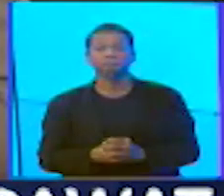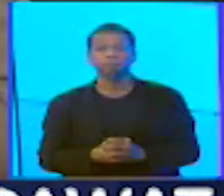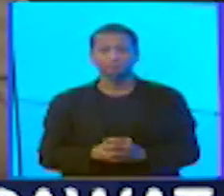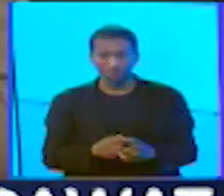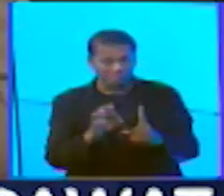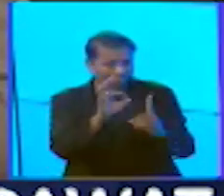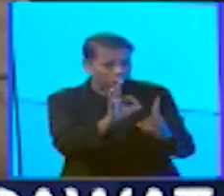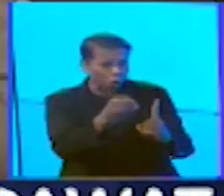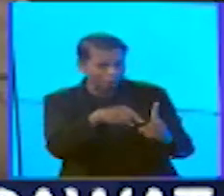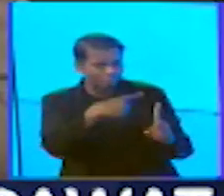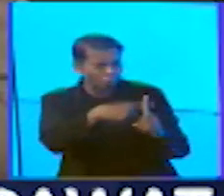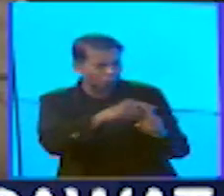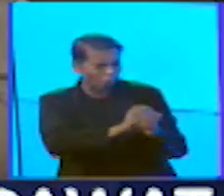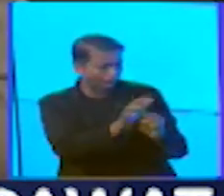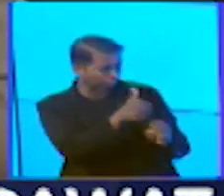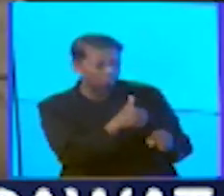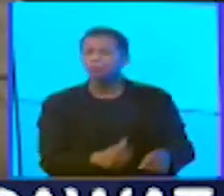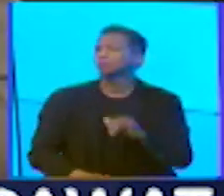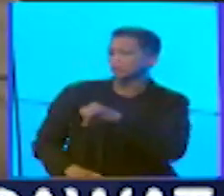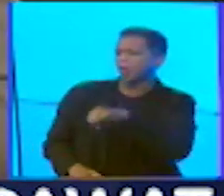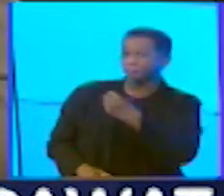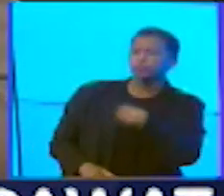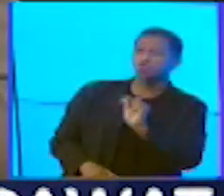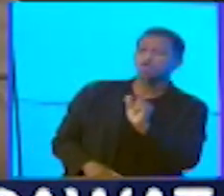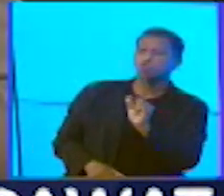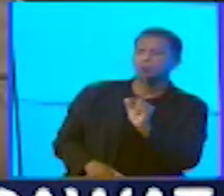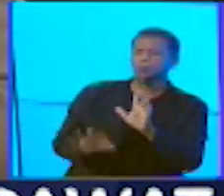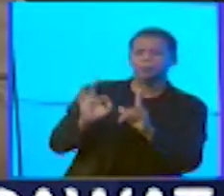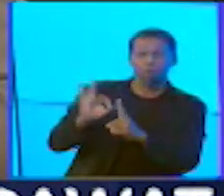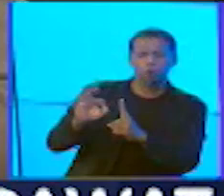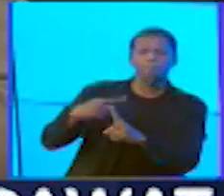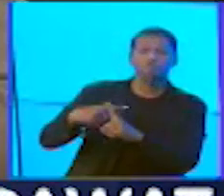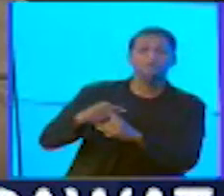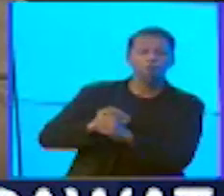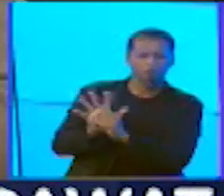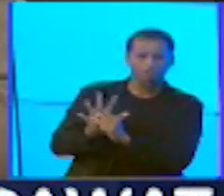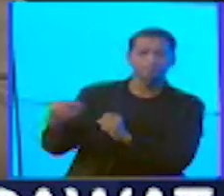ya gan kemarin ya oke sarannya lain